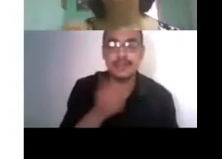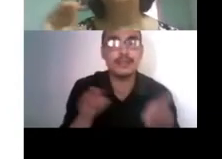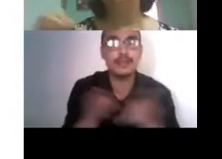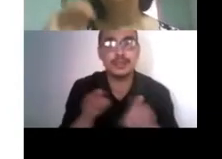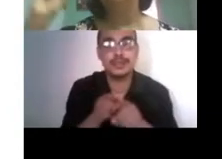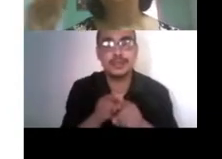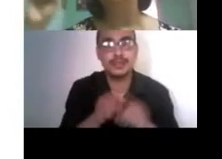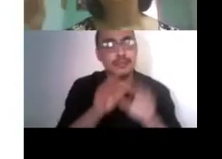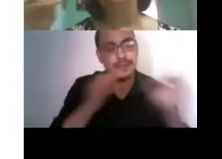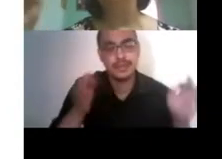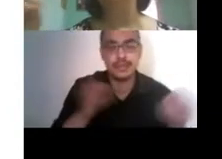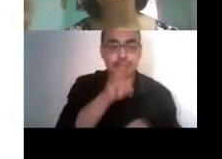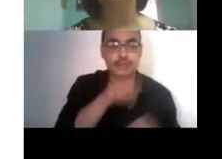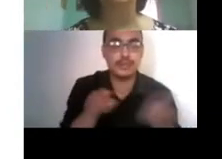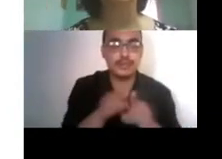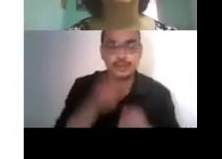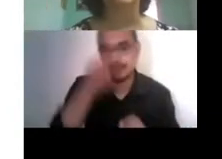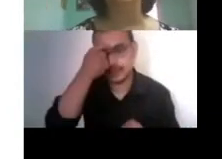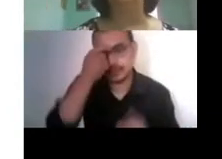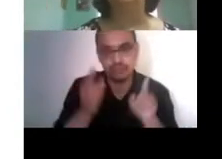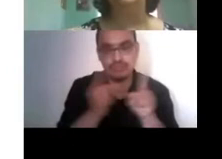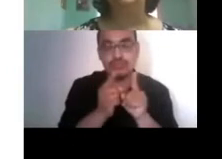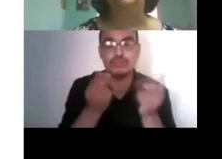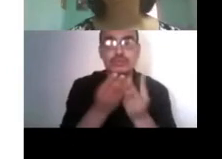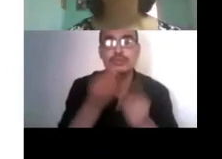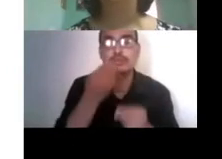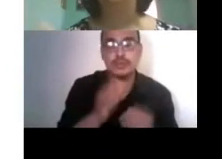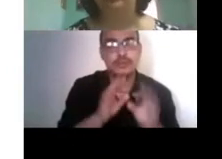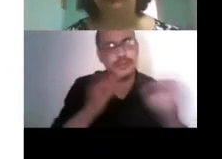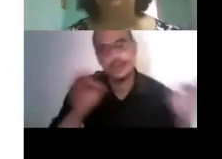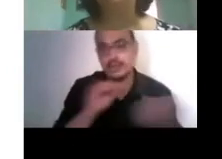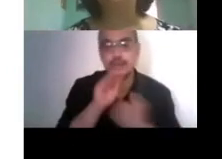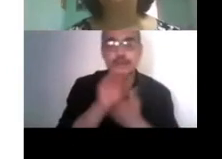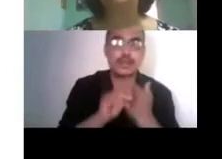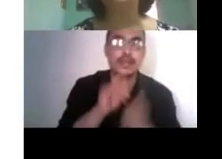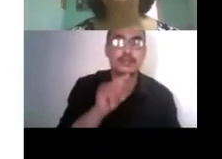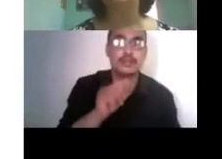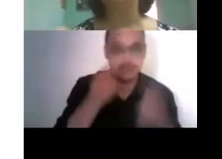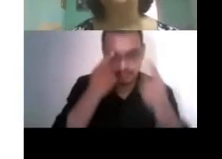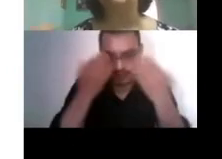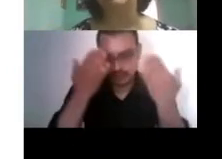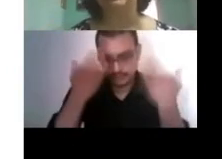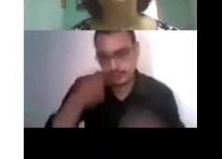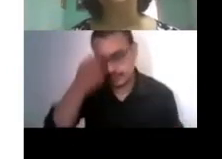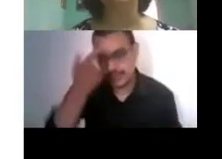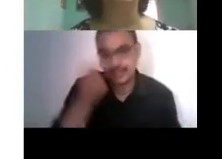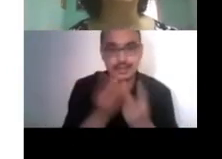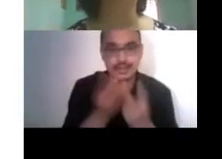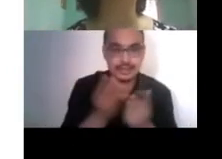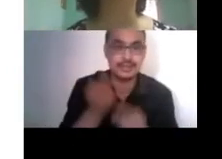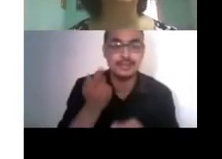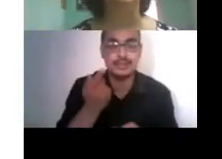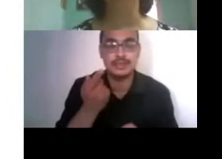विभिन्न परिस्थितिबाट गुज्रिँदै जाँदाखेरि विभिन्न खालका रोगहरू, समस्याहरू जस्तै एसटिआई हुनसक्छ,